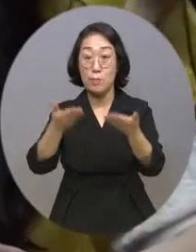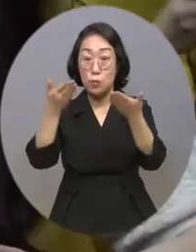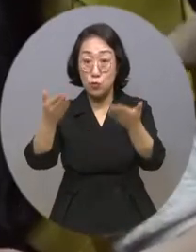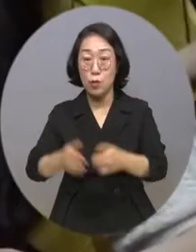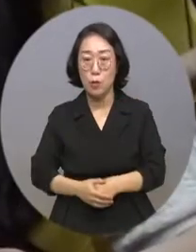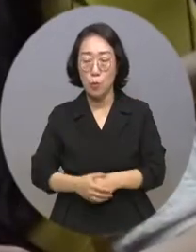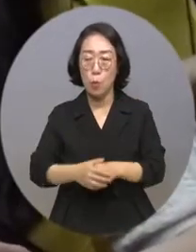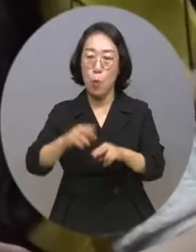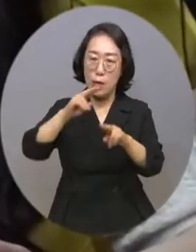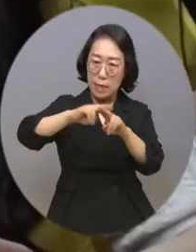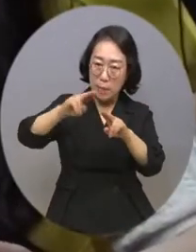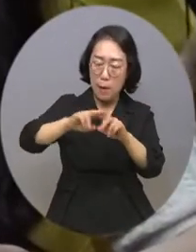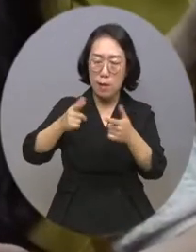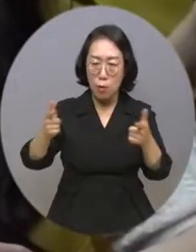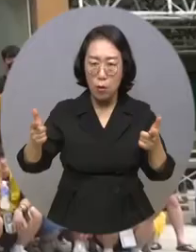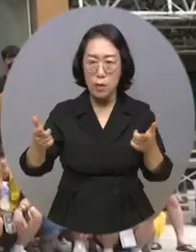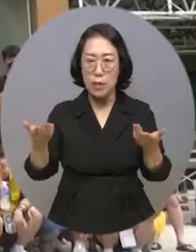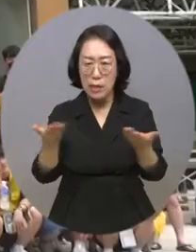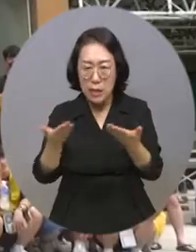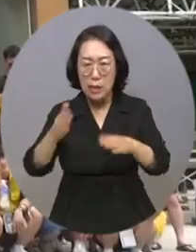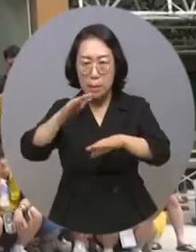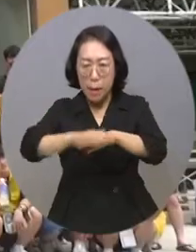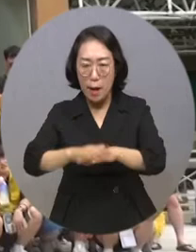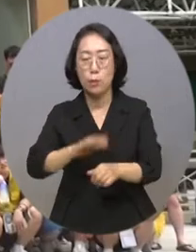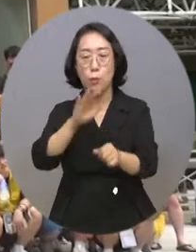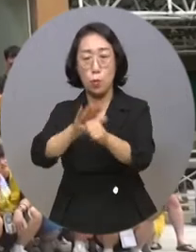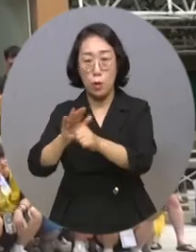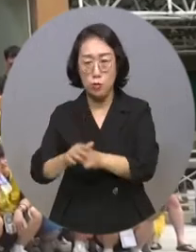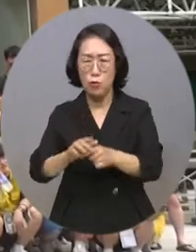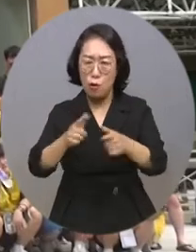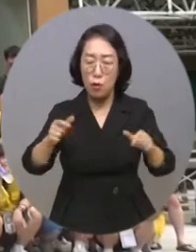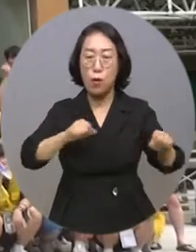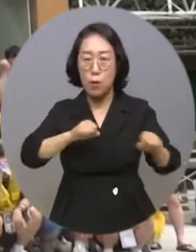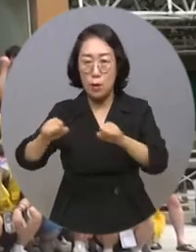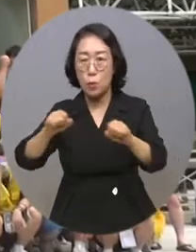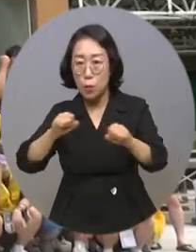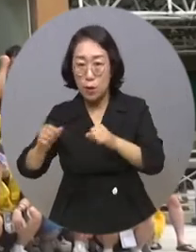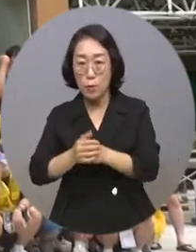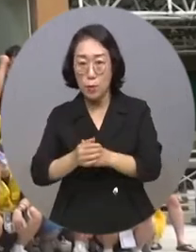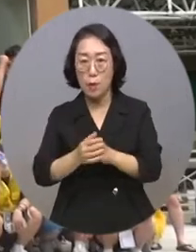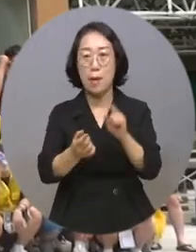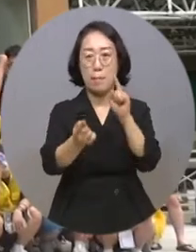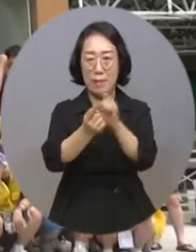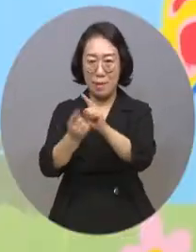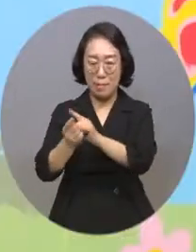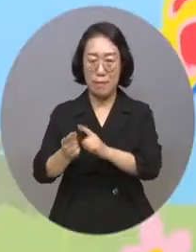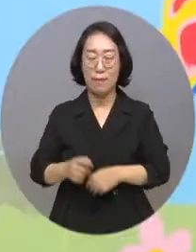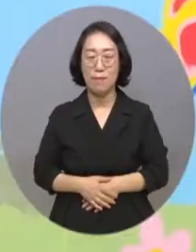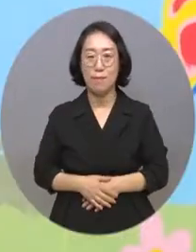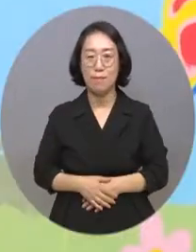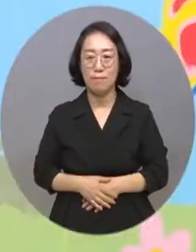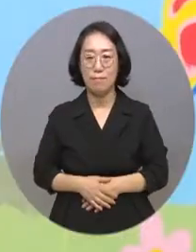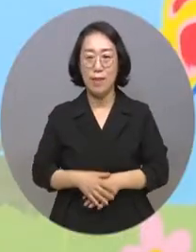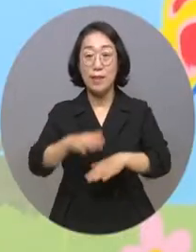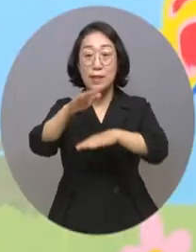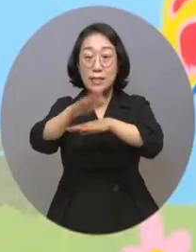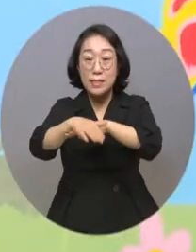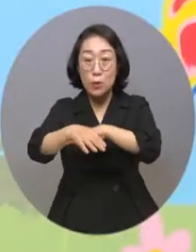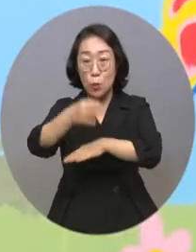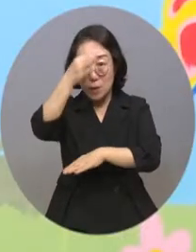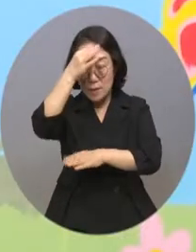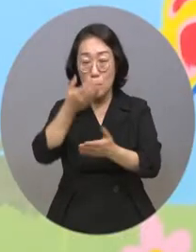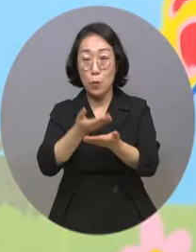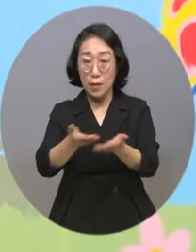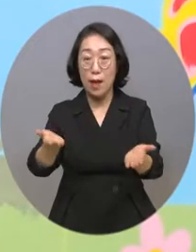이발, 농촌 일손 돕기 등 다양한 활동으로 농촌 주민들을 만났습니다. 농촌 재능 나눔